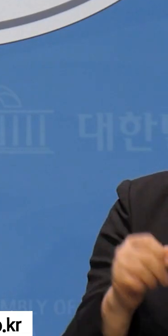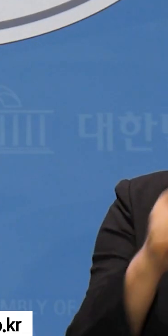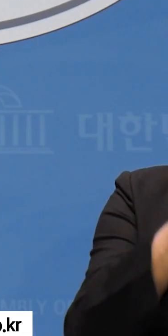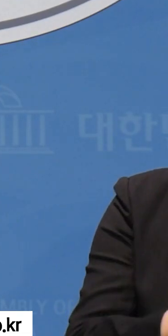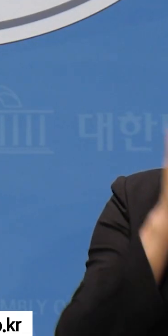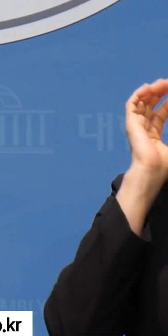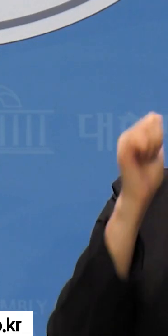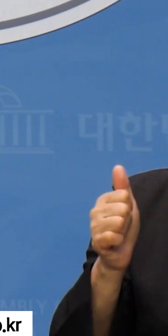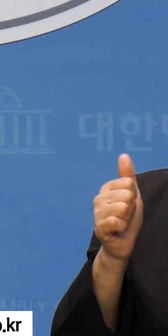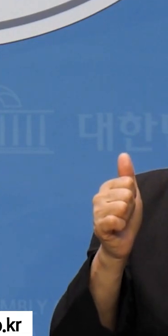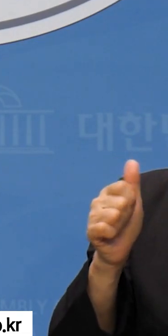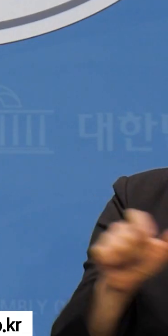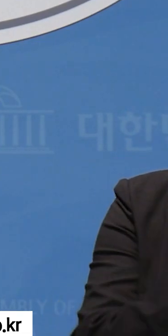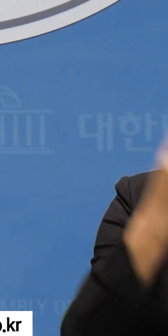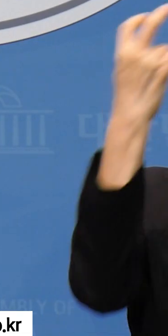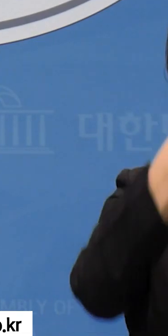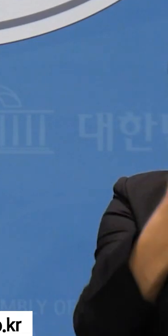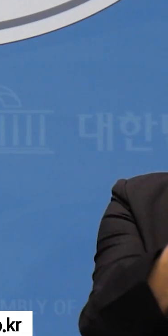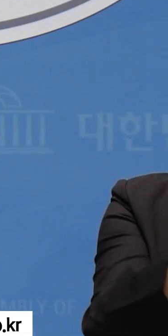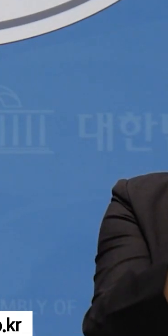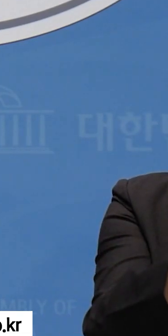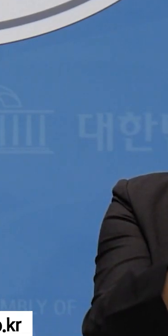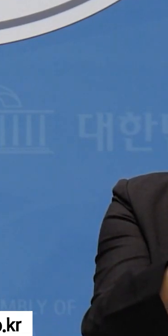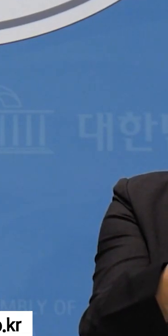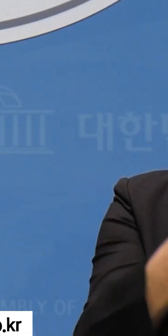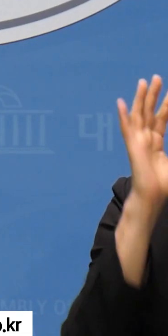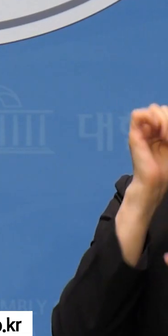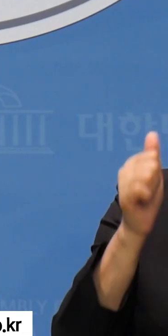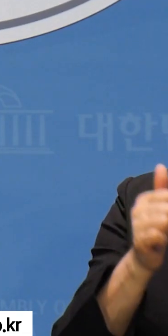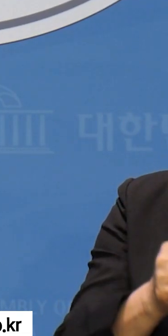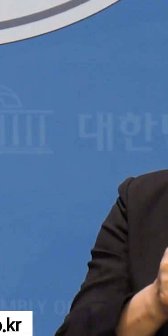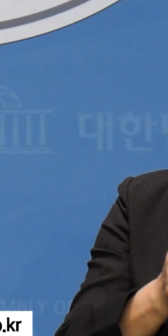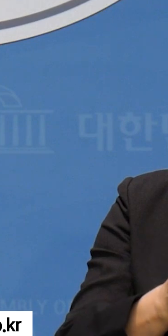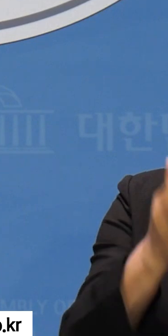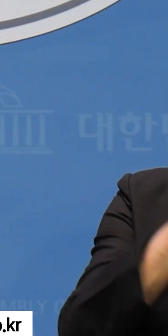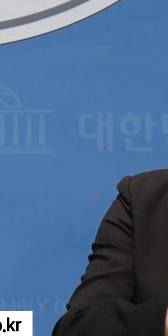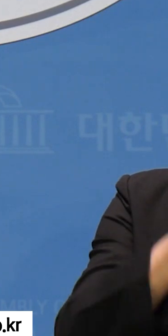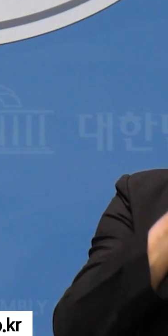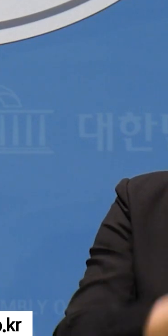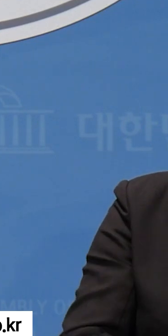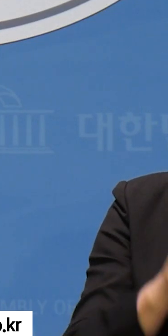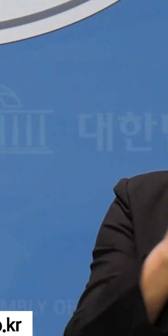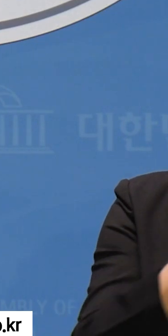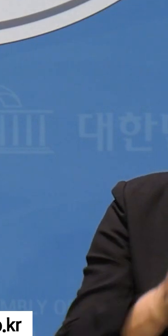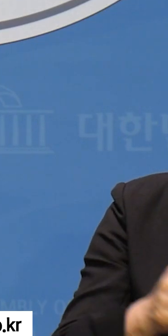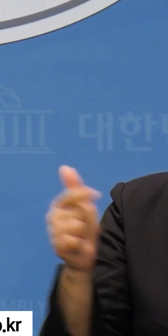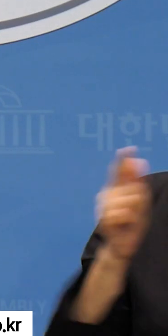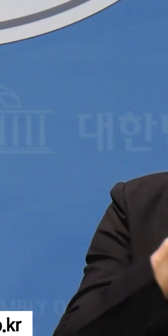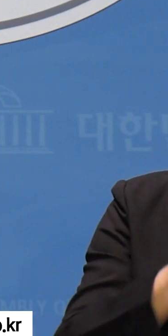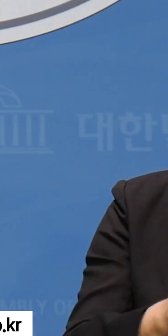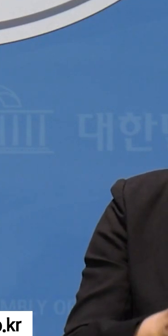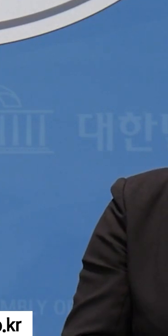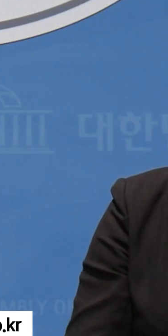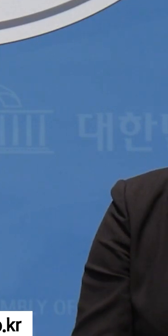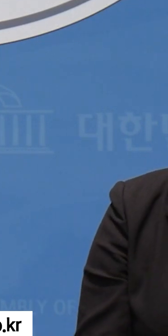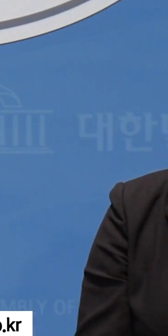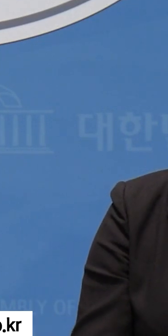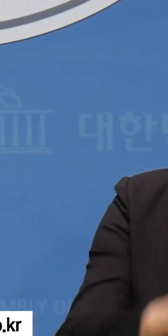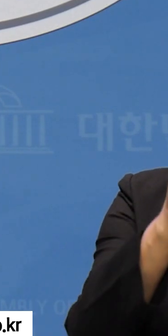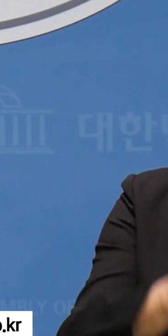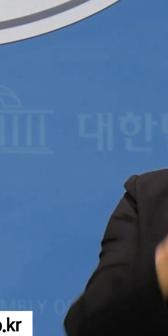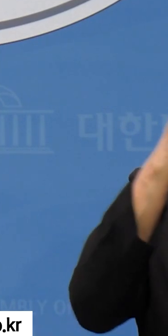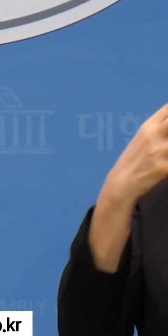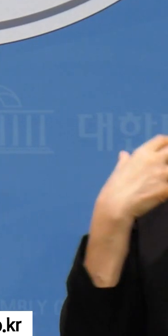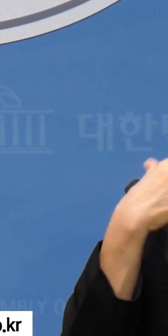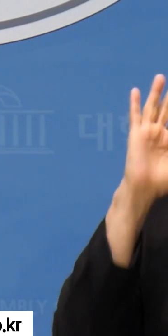윤석열 대통령은 특검을 거부하고 김건희 여사 공개 일정을 더욱 늘릴 셈입니까? 윤석열